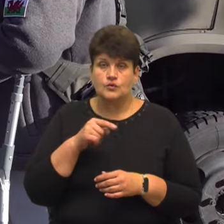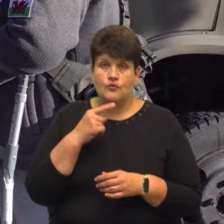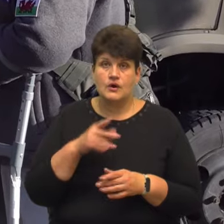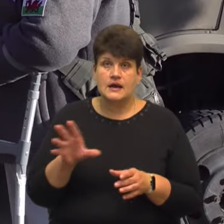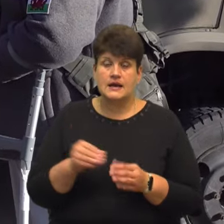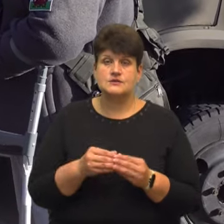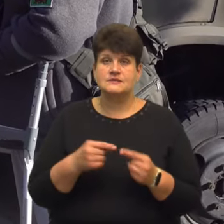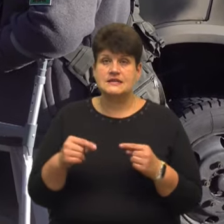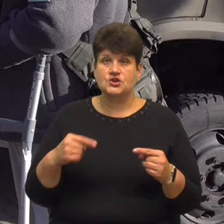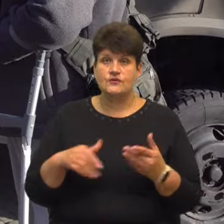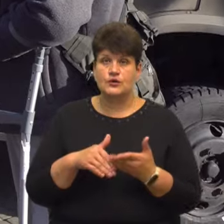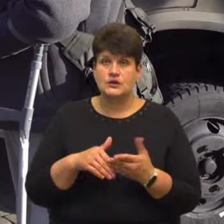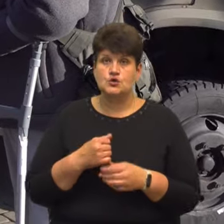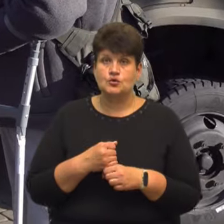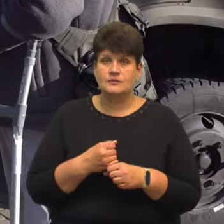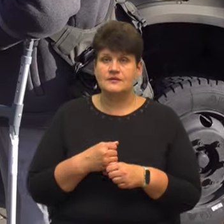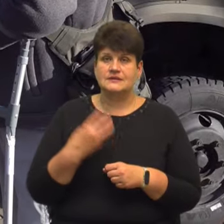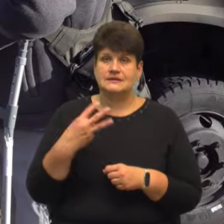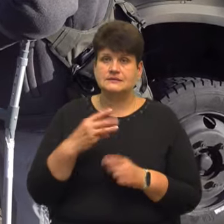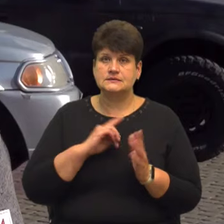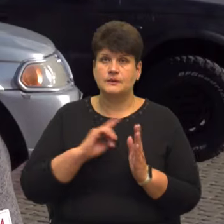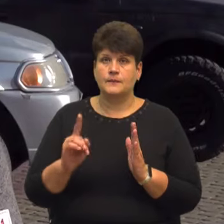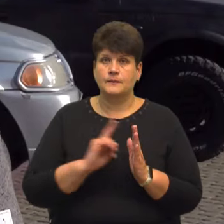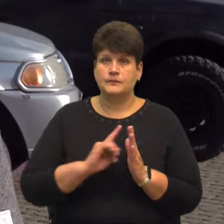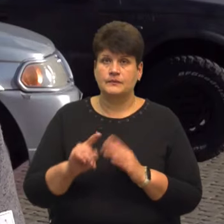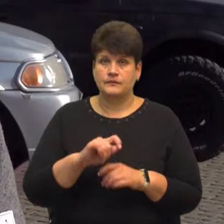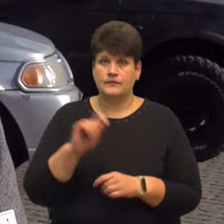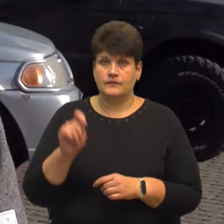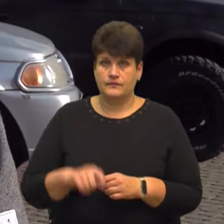іншими волонтерами зробив три десятки поїздок на